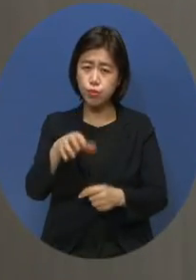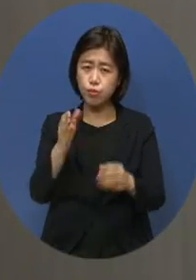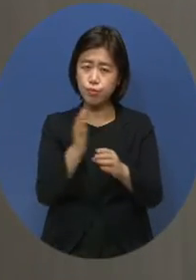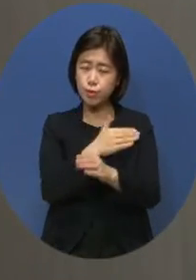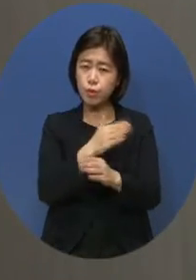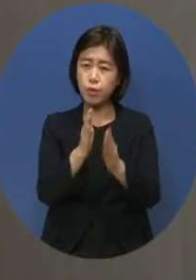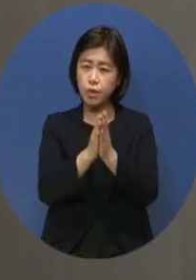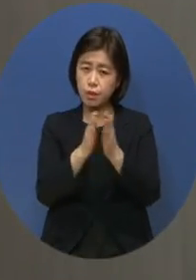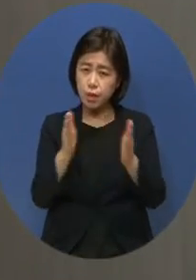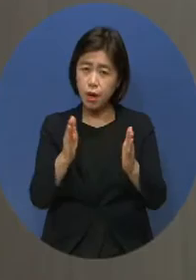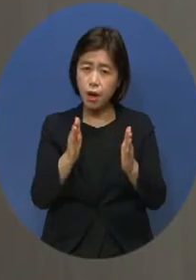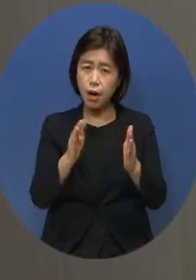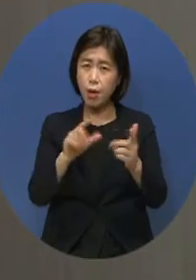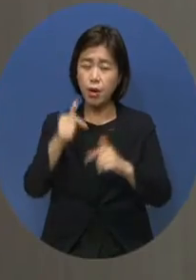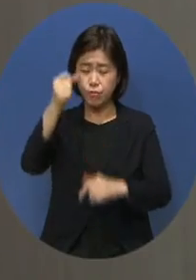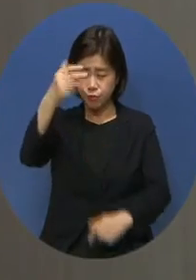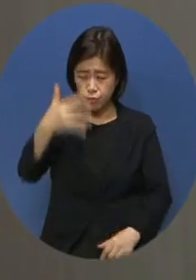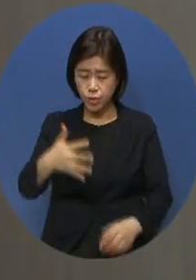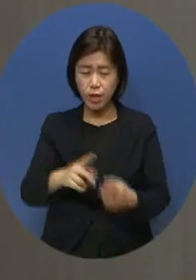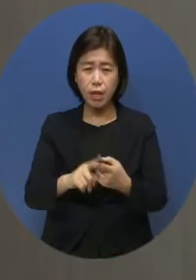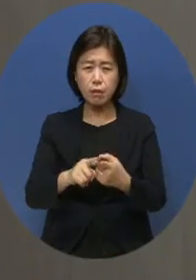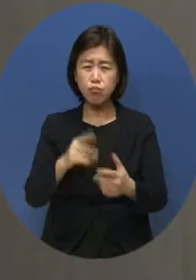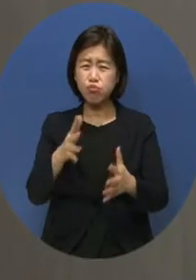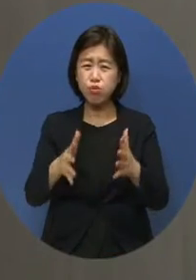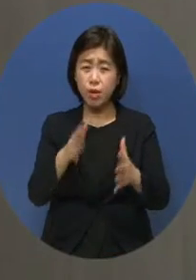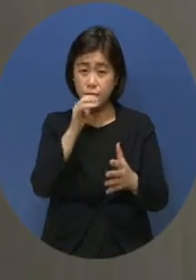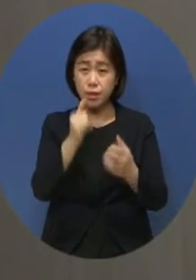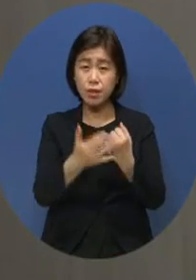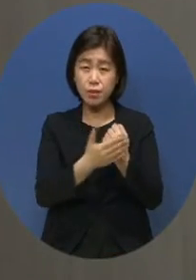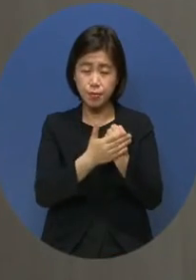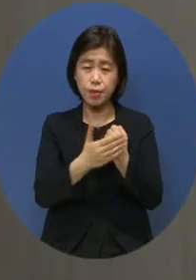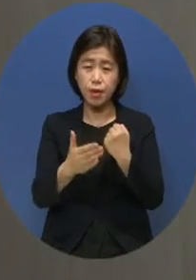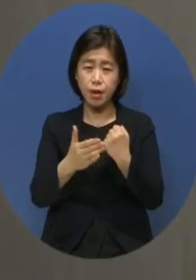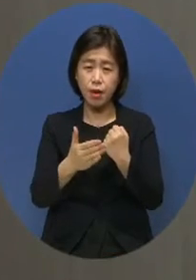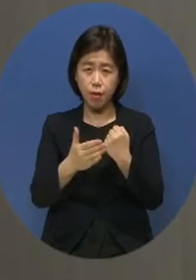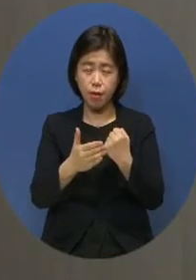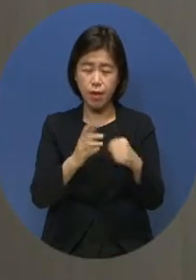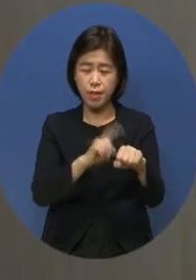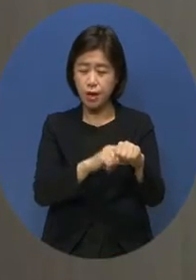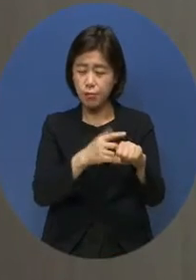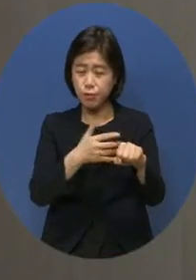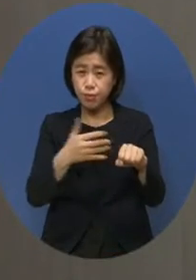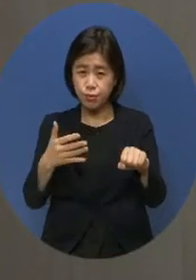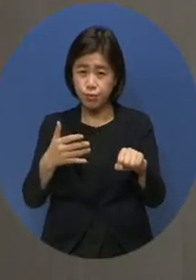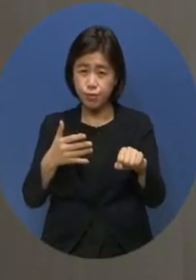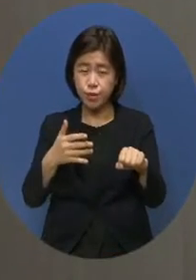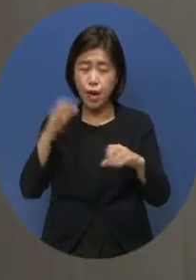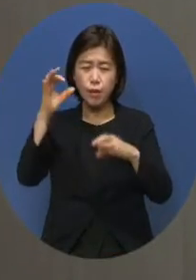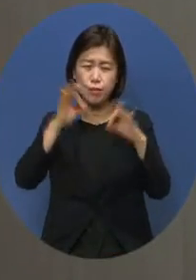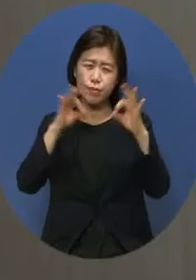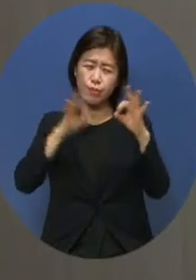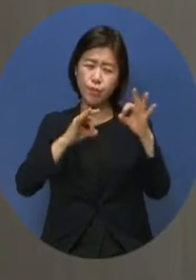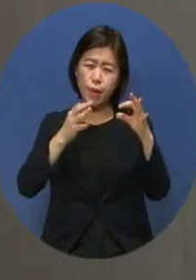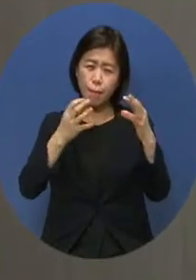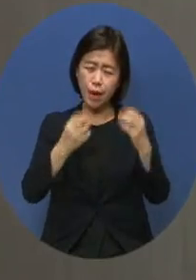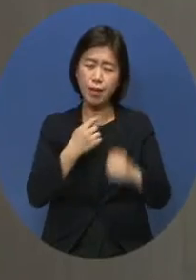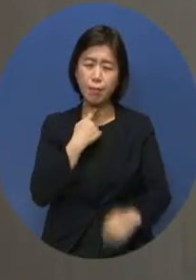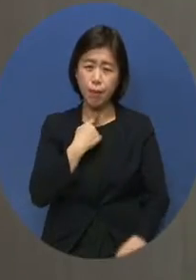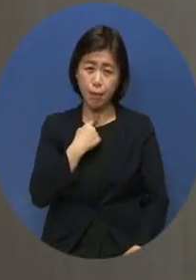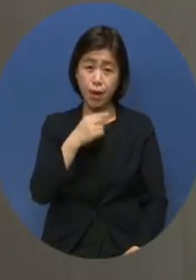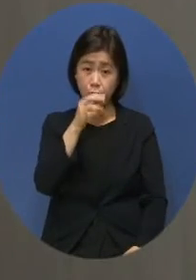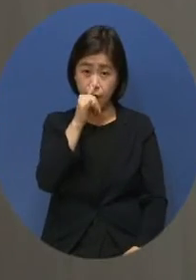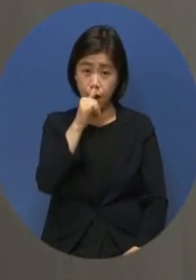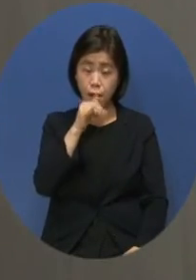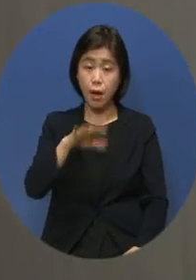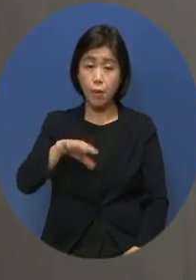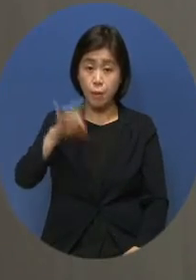좋을까가 다 너무나 막연했기 때문에 저도 수많은 시간을 거치면서 먼저 행동하는 사람들이 뭘 하고 있는지를